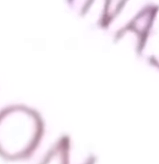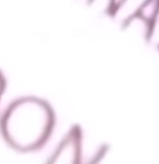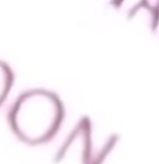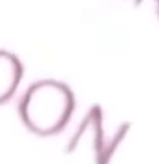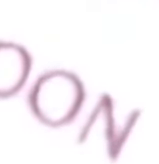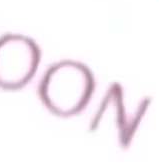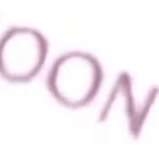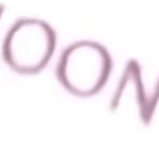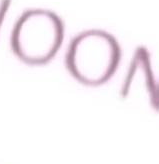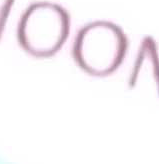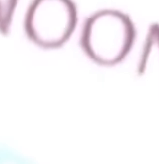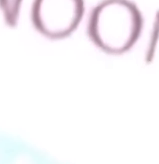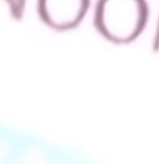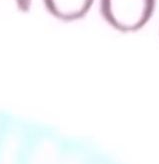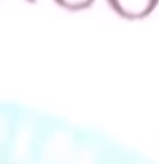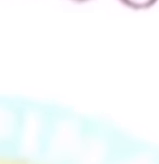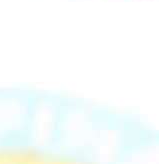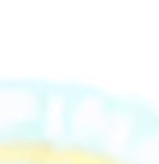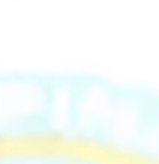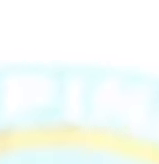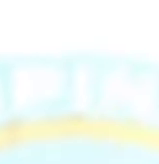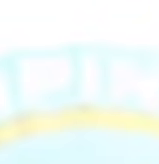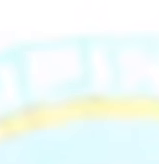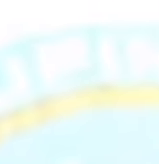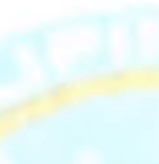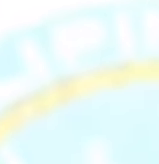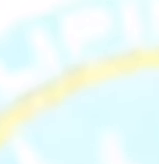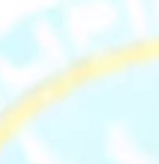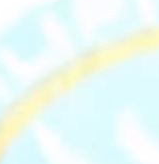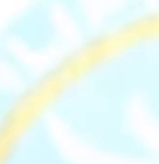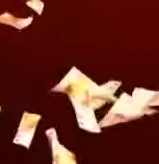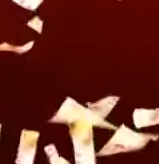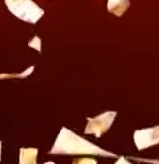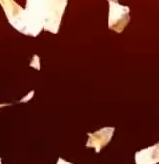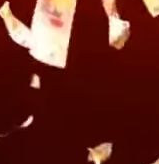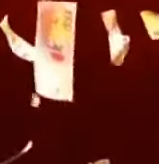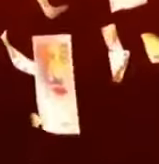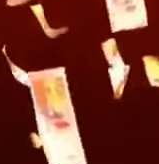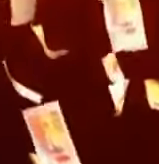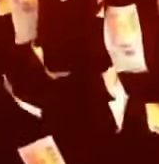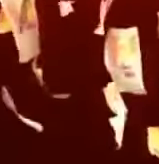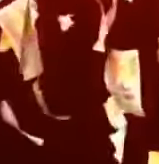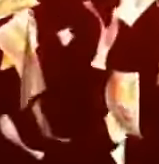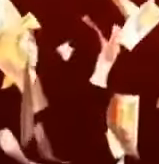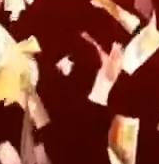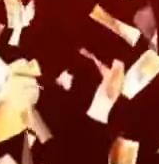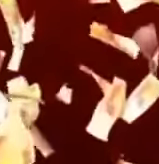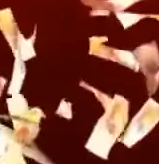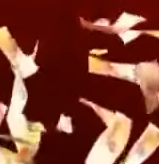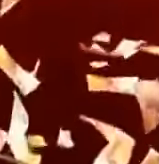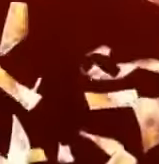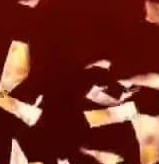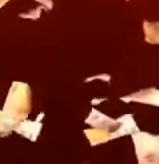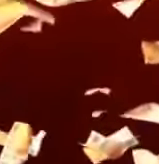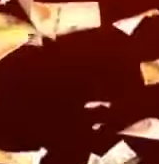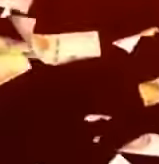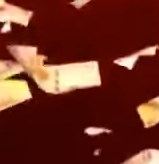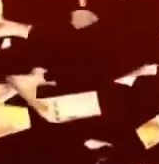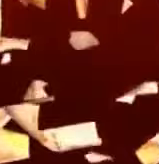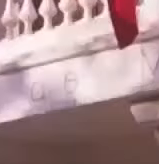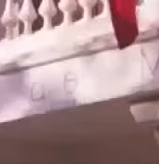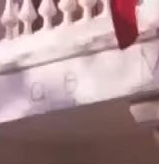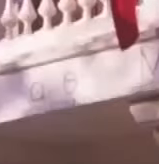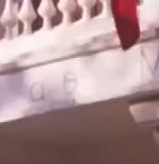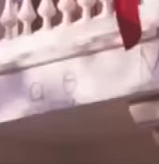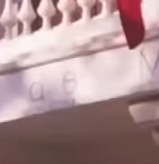otoridad at tungkuling pangasiwaan ang pagsuri sa lahat ng nakwentang pera at ari-arian ng bansa. Saklaw nito